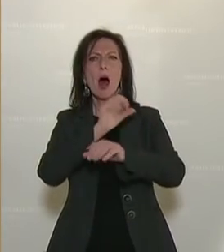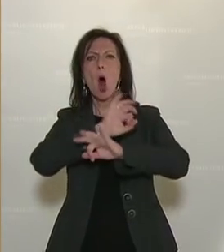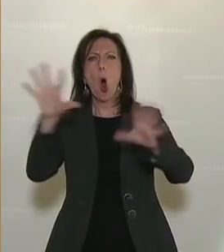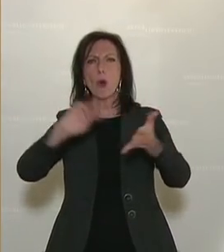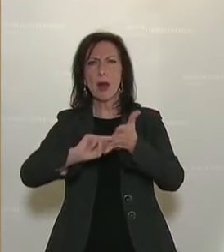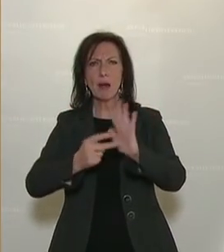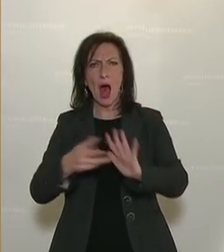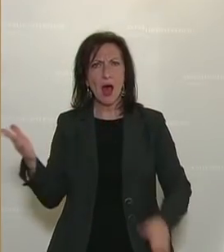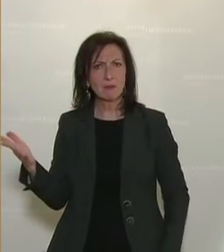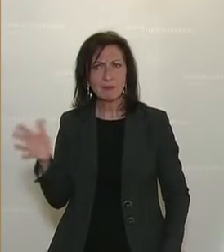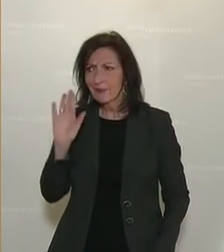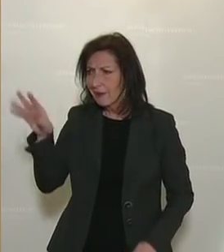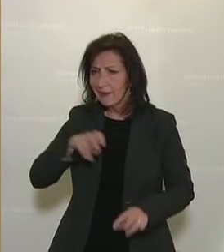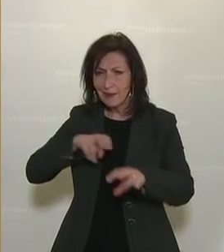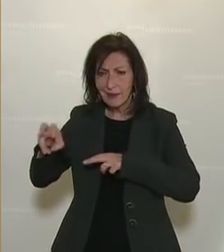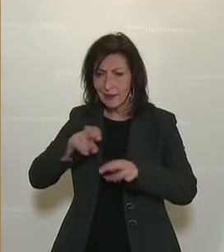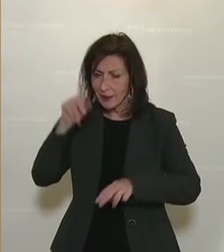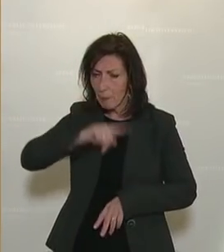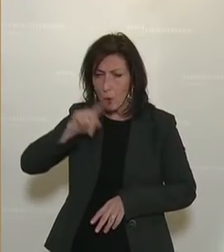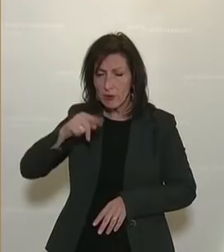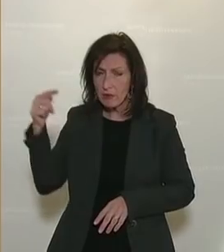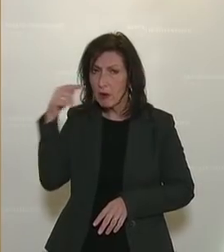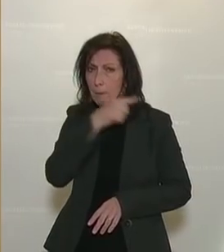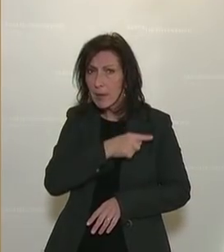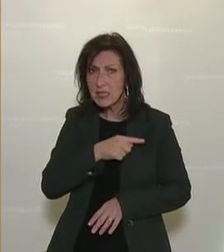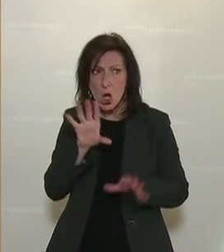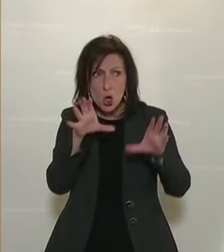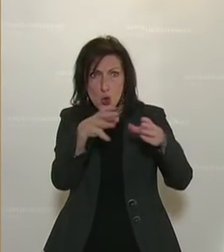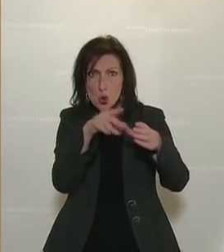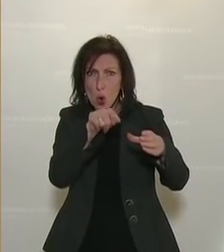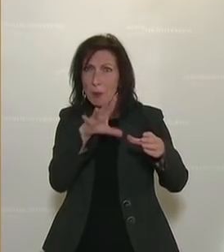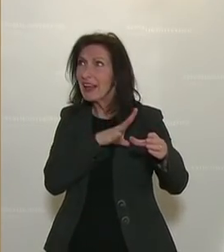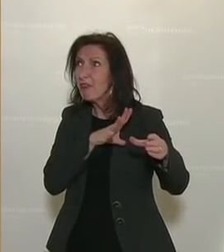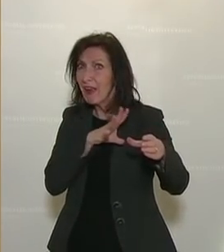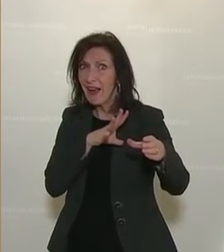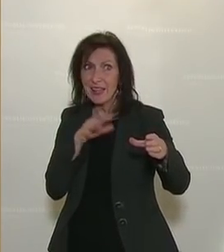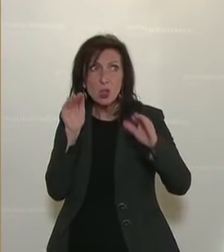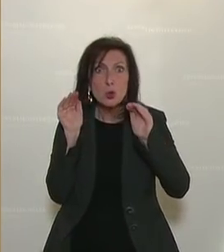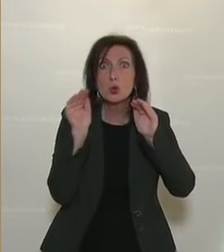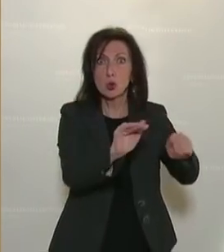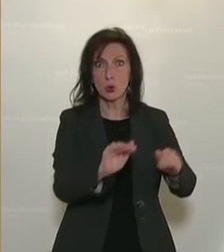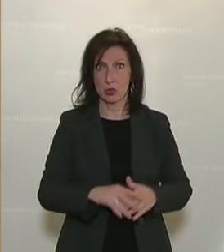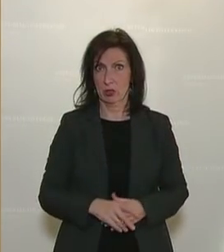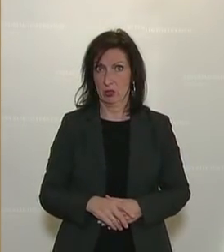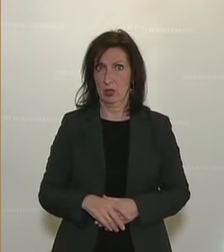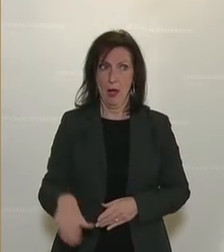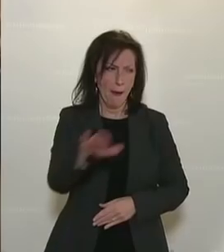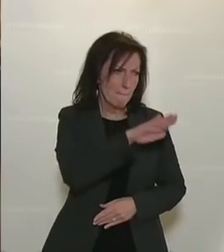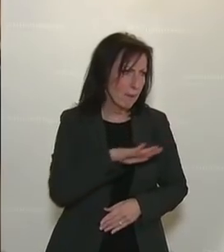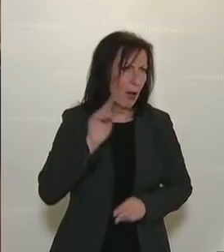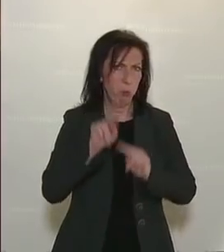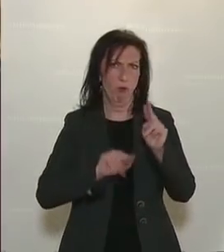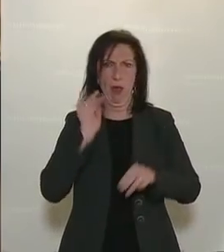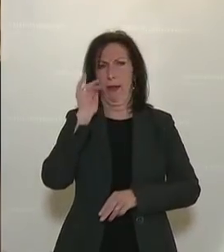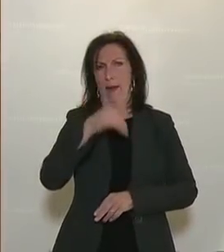Sie und Ihre Regierung es verabsäumt, die gefährdeten Gruppen gezielt zu schützen. Wir wissen, dass es im Bereich der